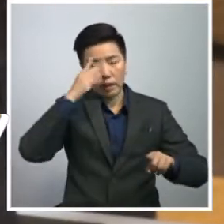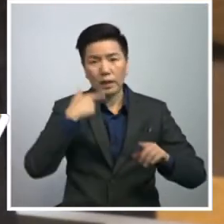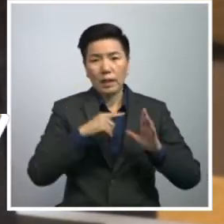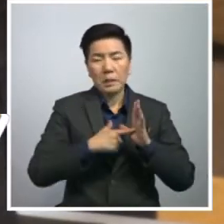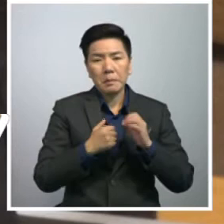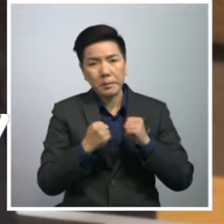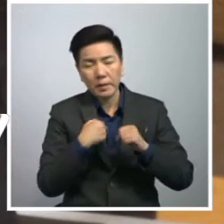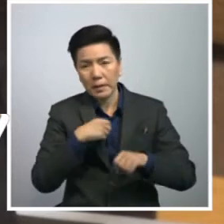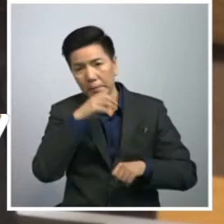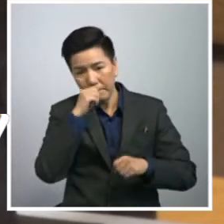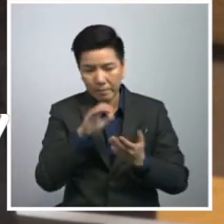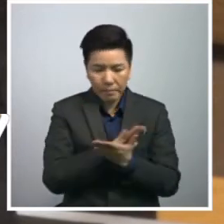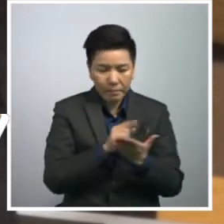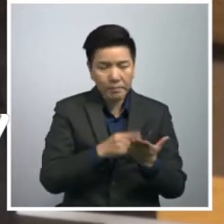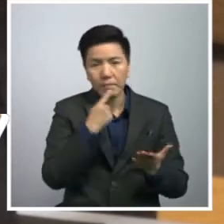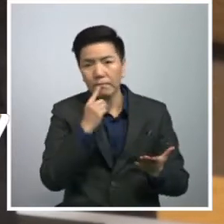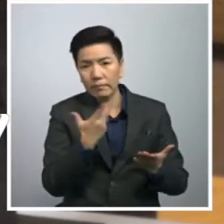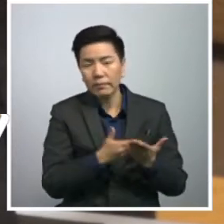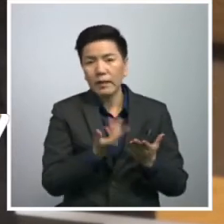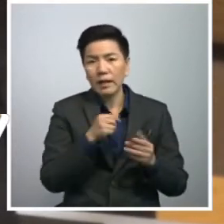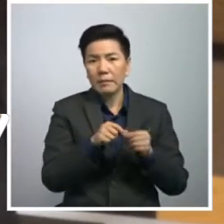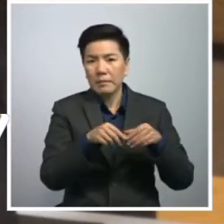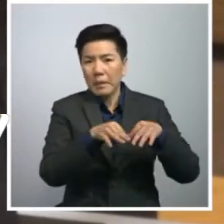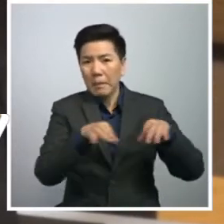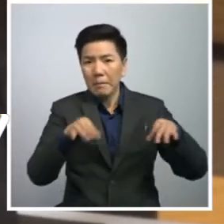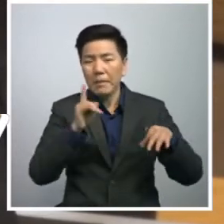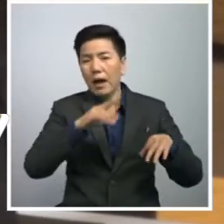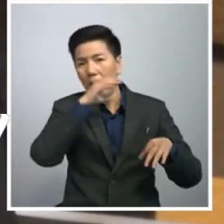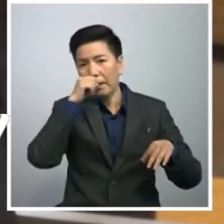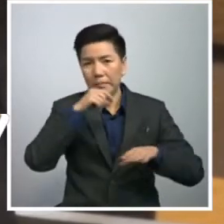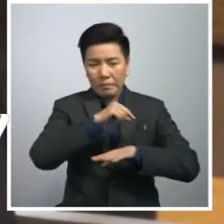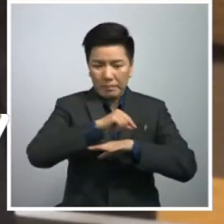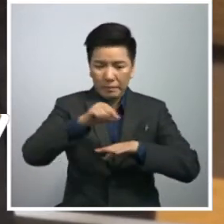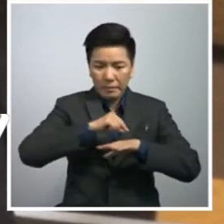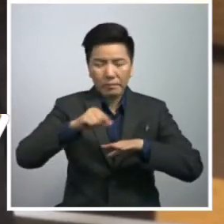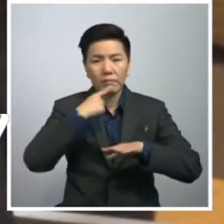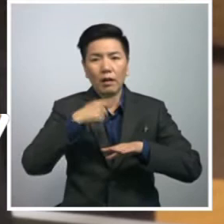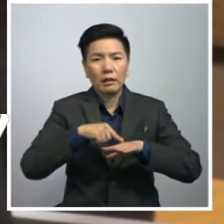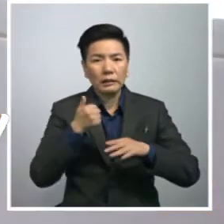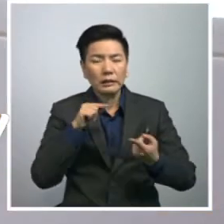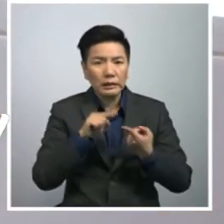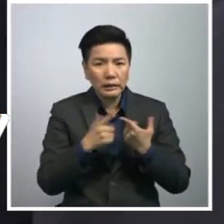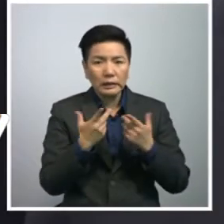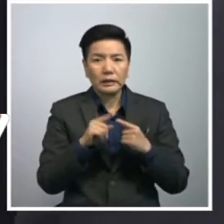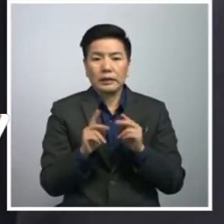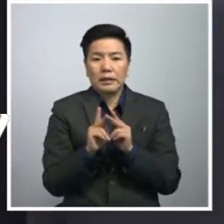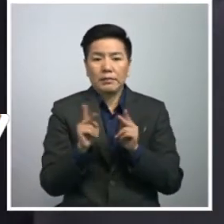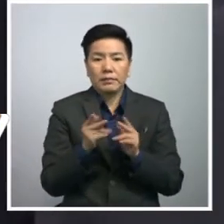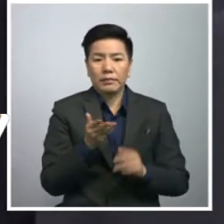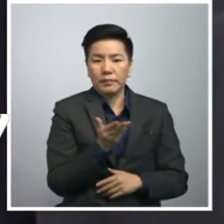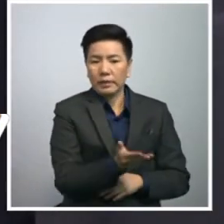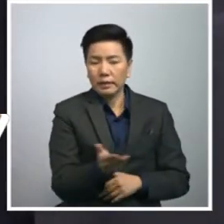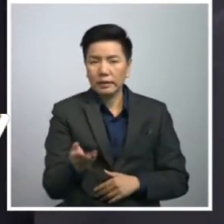แต่พยายามปกปิดเอกสารโดยปิดผนึกเอกสารรับและขีดนะครับคร่อมเอกสารไว้และยังขอให้ทางกรรมาธิการแต่ละค